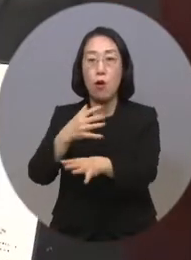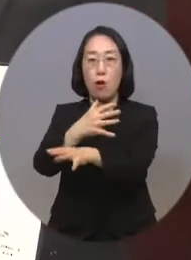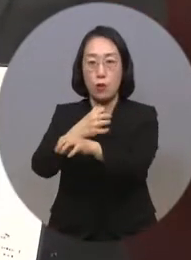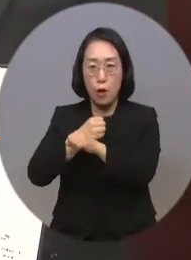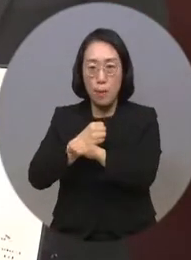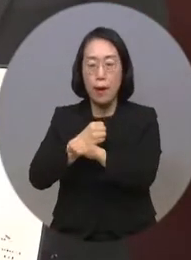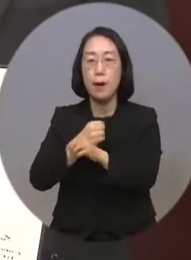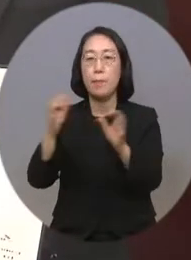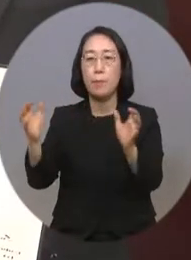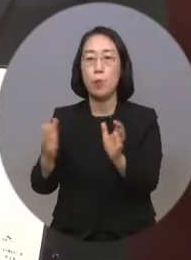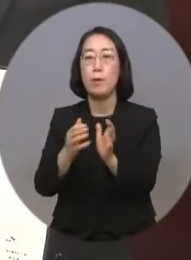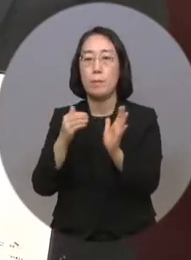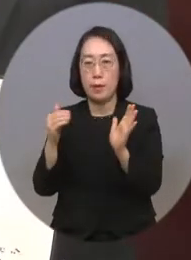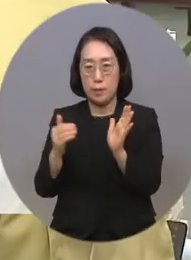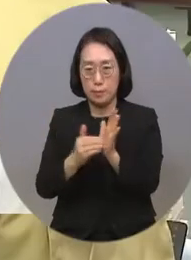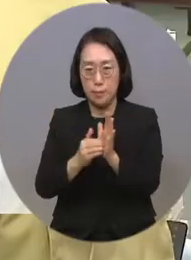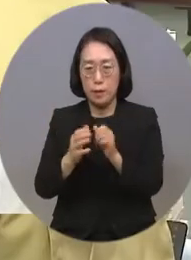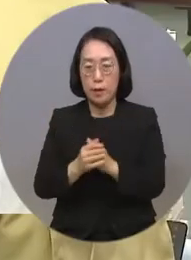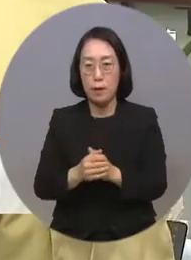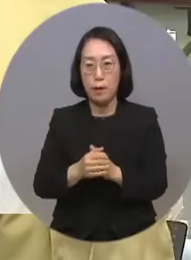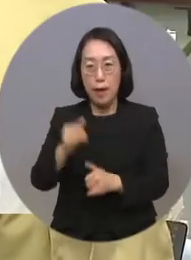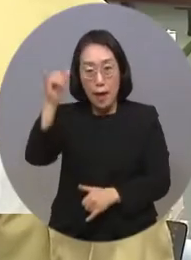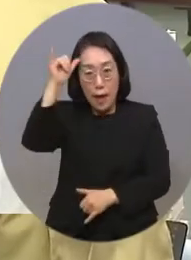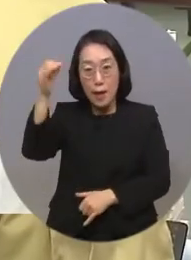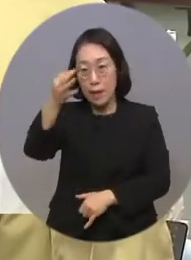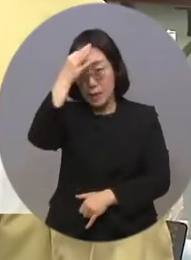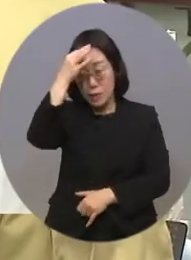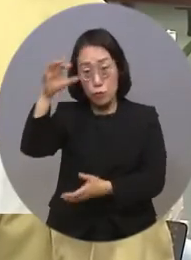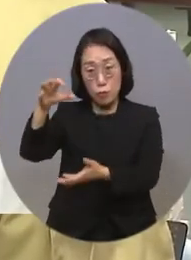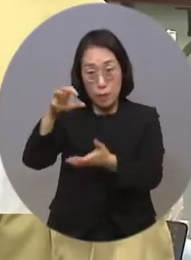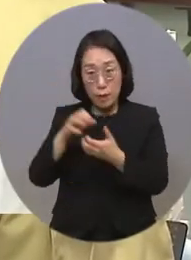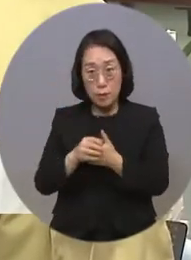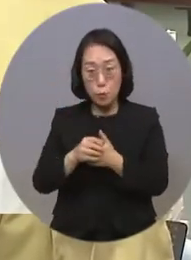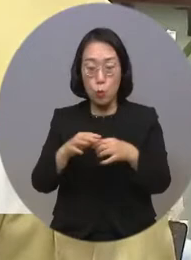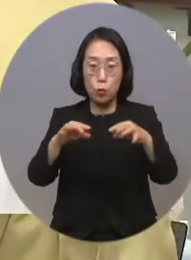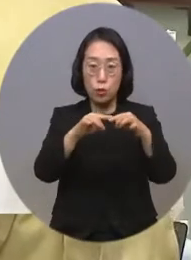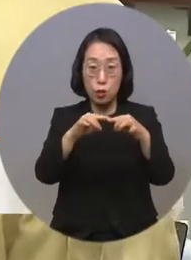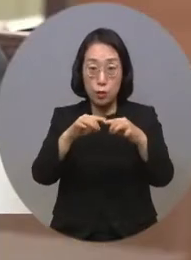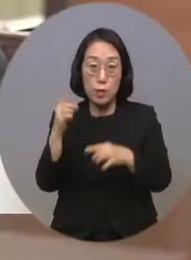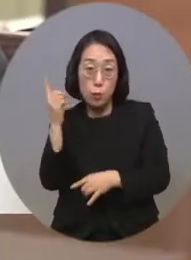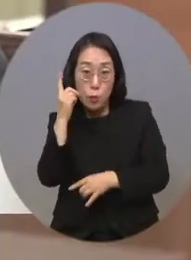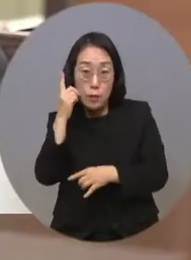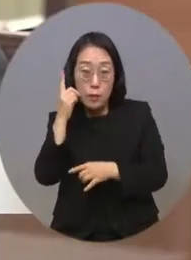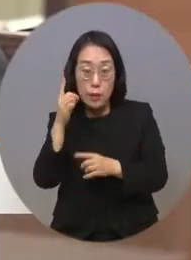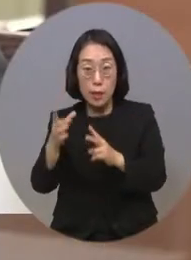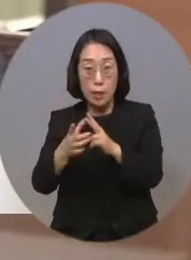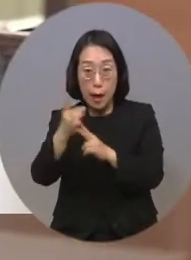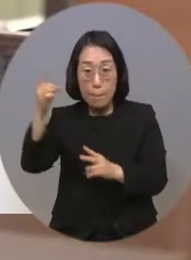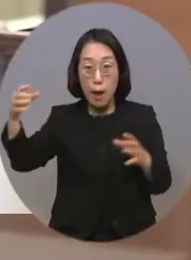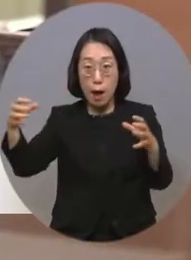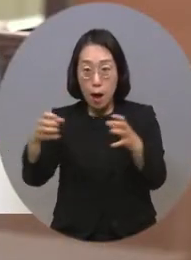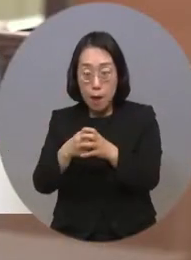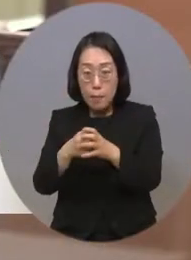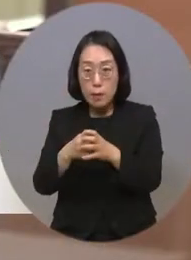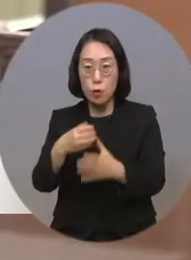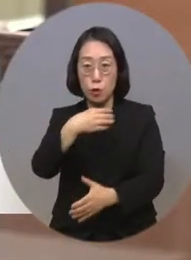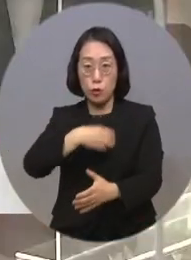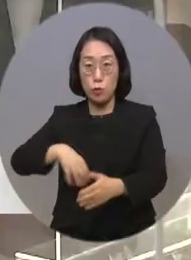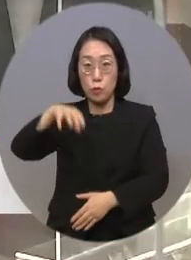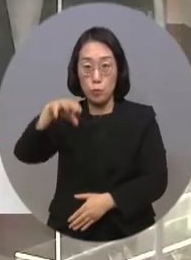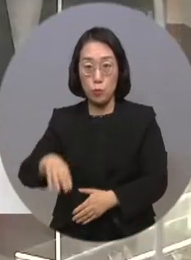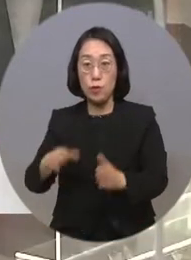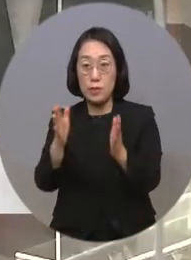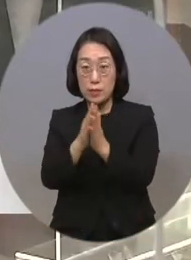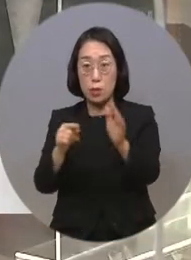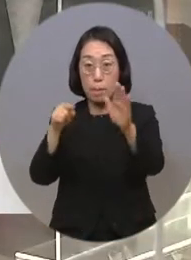맺었습니다. 이 서비스는 AI 기술을 기반으로 전력 데이터와 통신 데이터를 결합해 행정복지센터에서